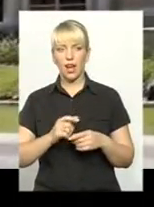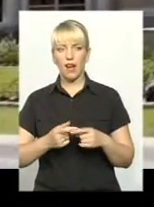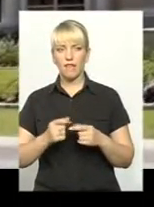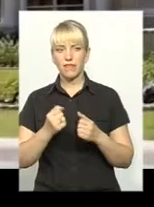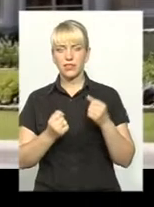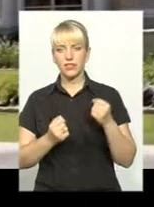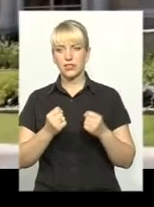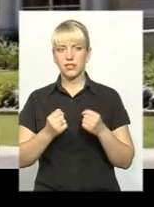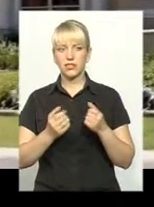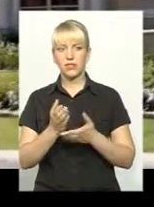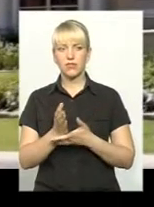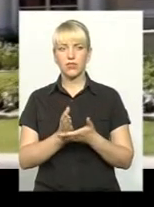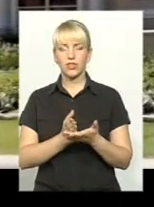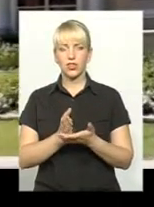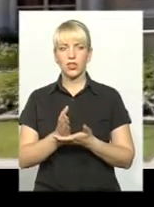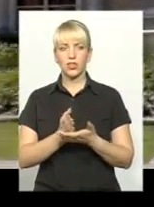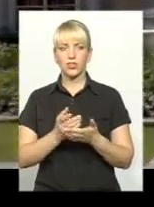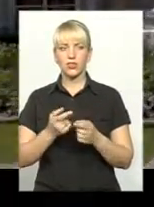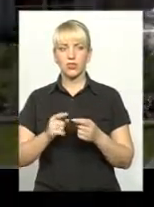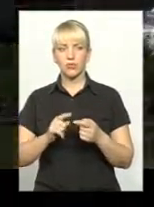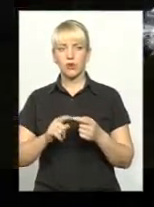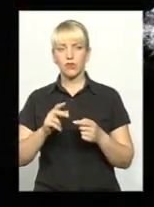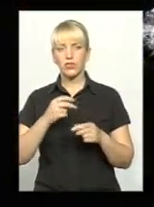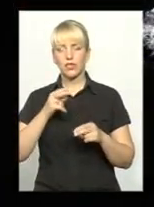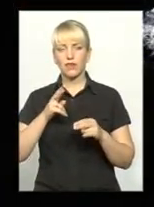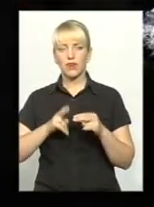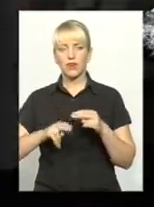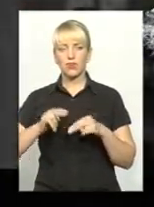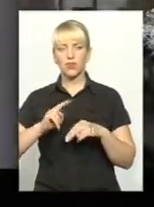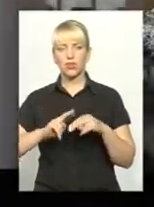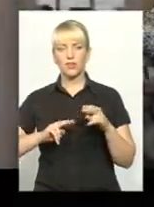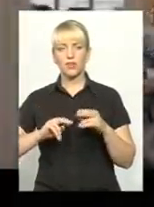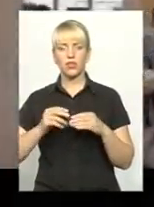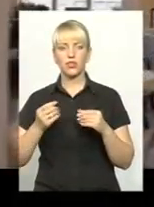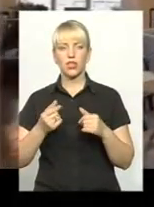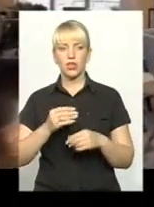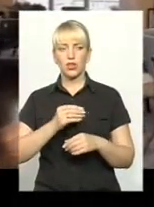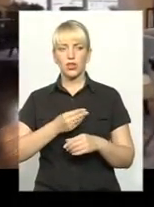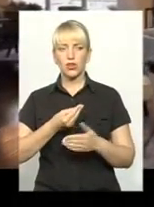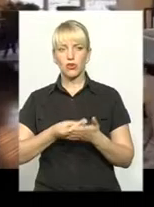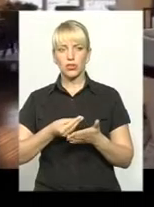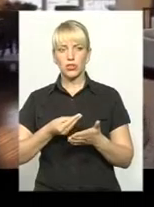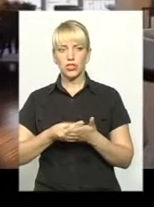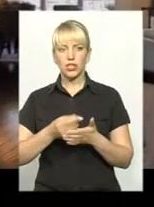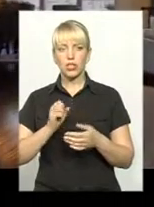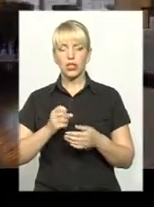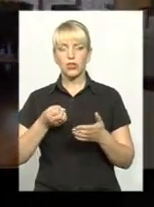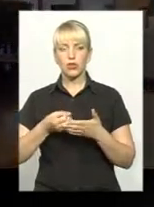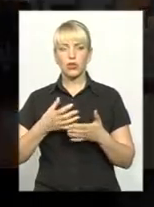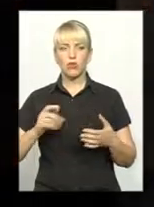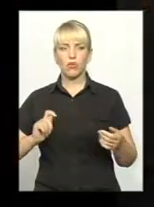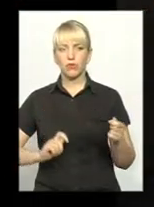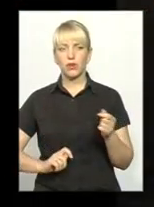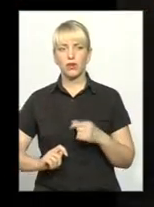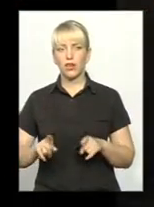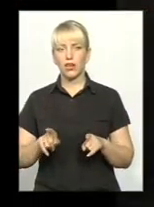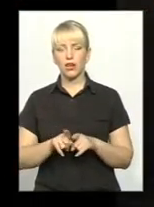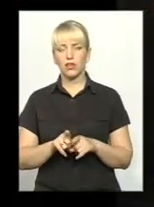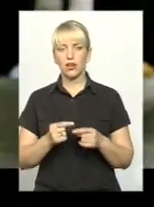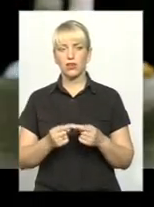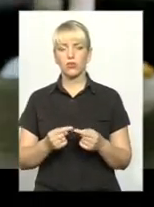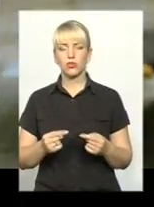службовці декларуватимуть подарунки, незавершені об'єкти будівництва, коштовності, антикваріат та навіть дороге вбрання. А ще готівку